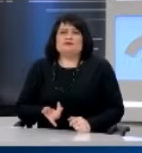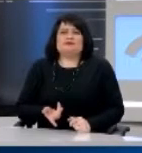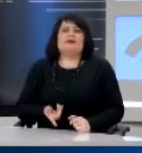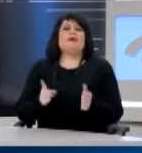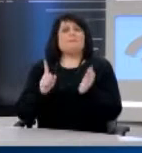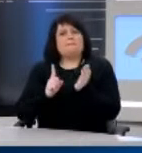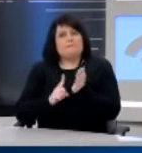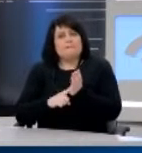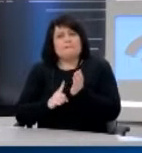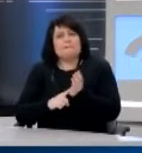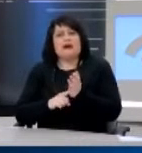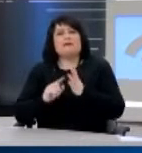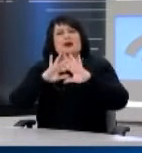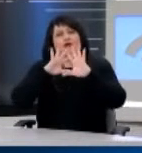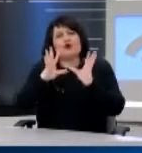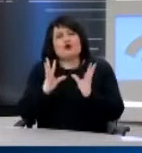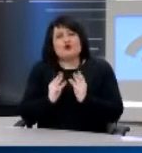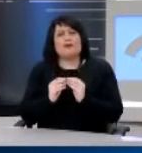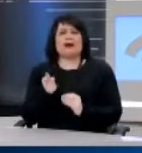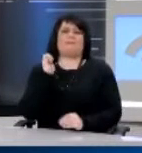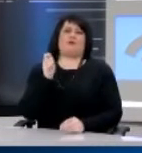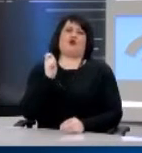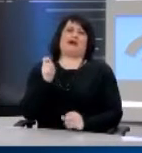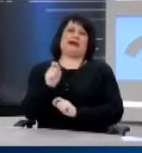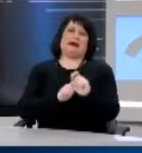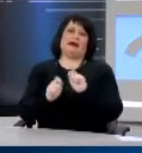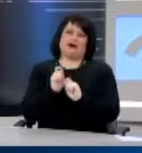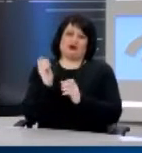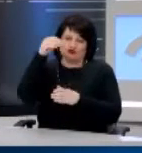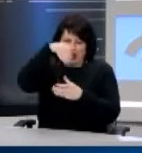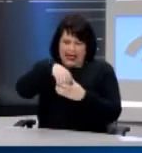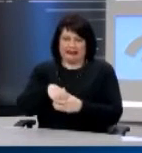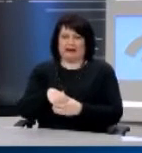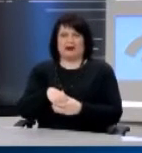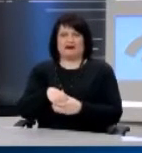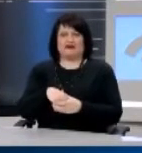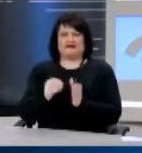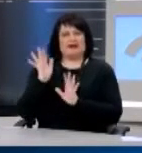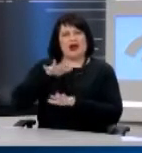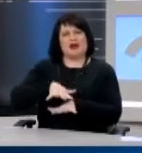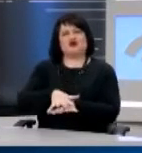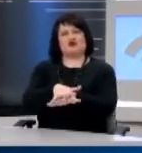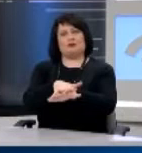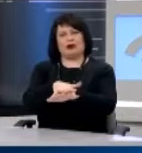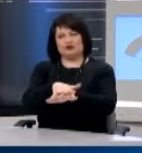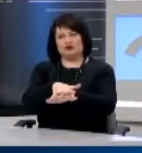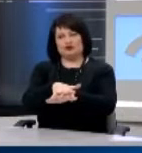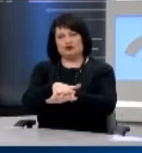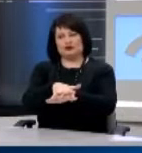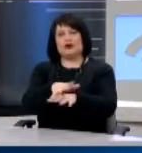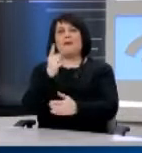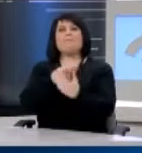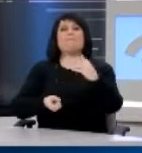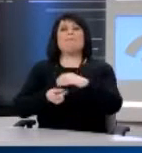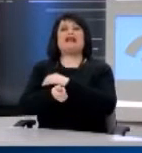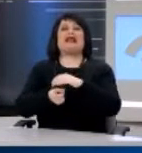μία ολοκληρωμένη πολιτική ένταξης, ενσωμάτωσης των